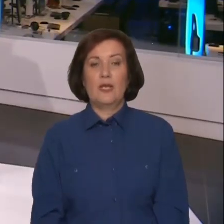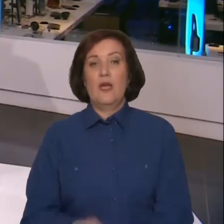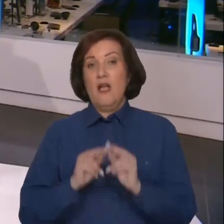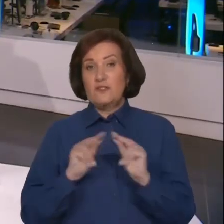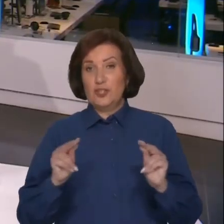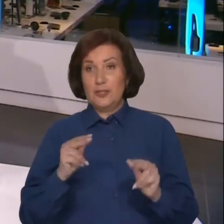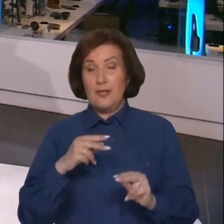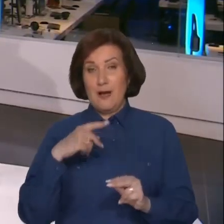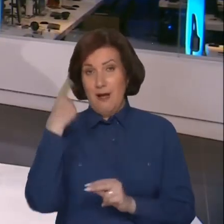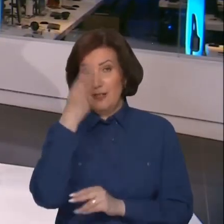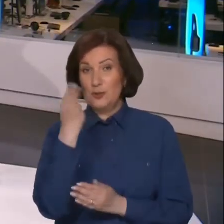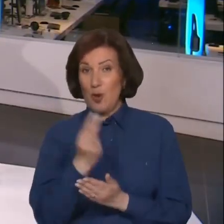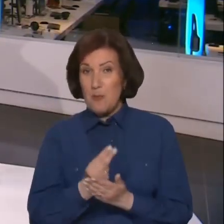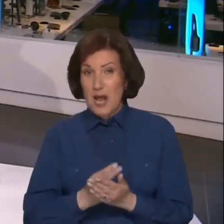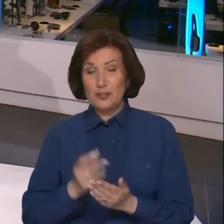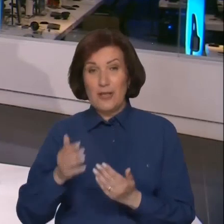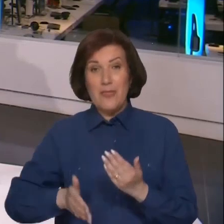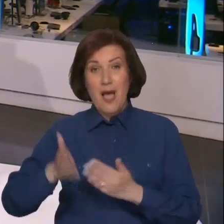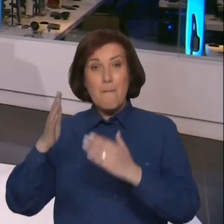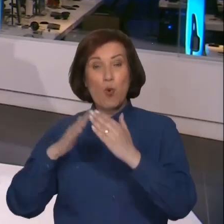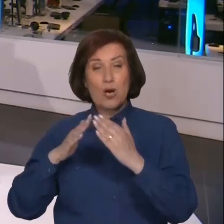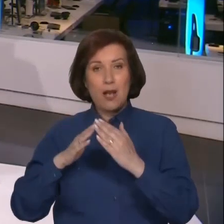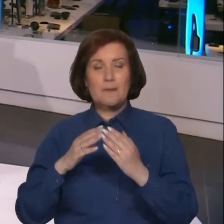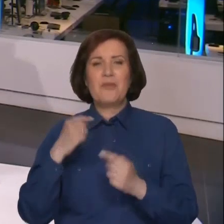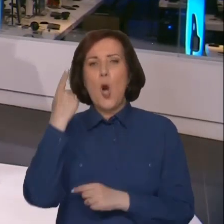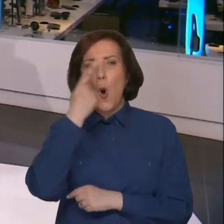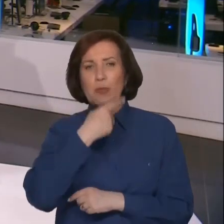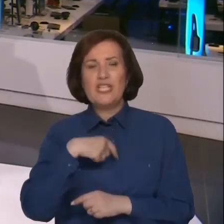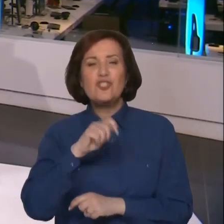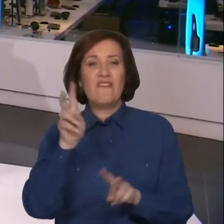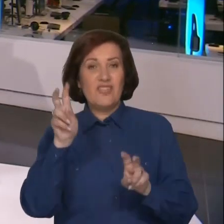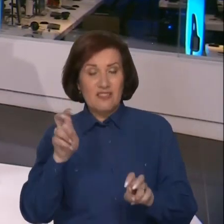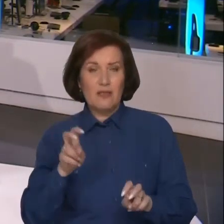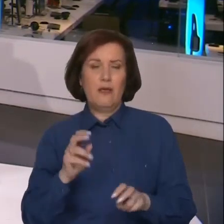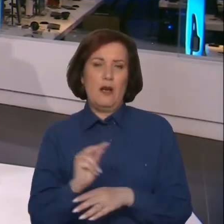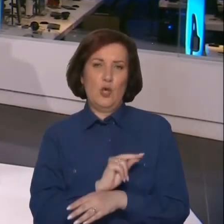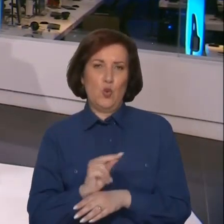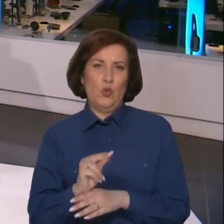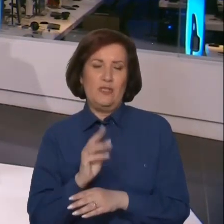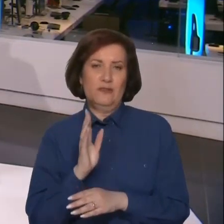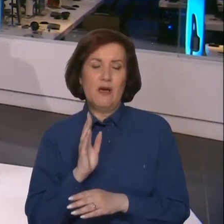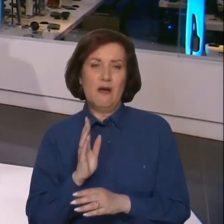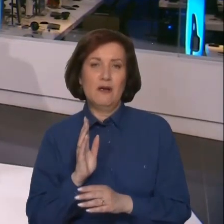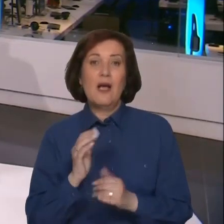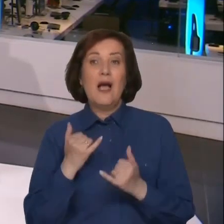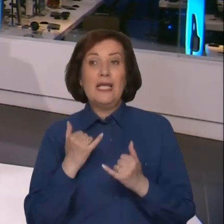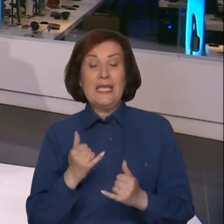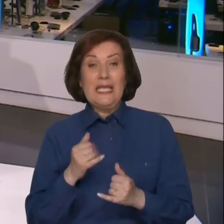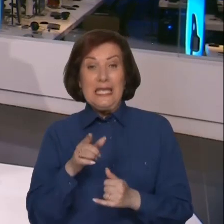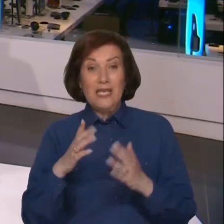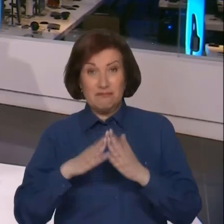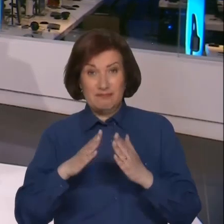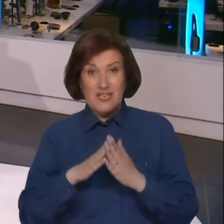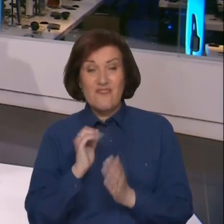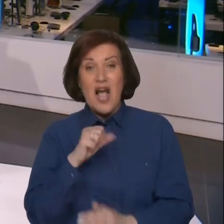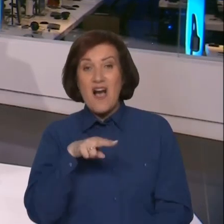Вчителька, зображена на муралі обличчя війни, нині лікується у Дніпрі. І домівку в Авдіївці вдруге зруйнували окупанти. Через